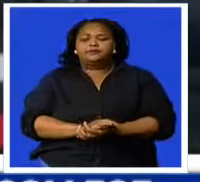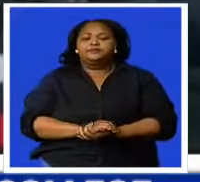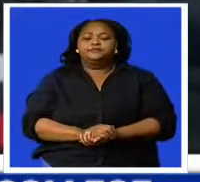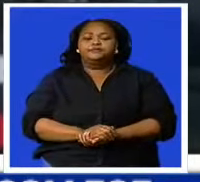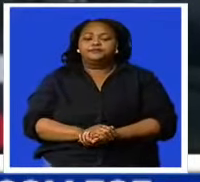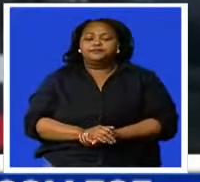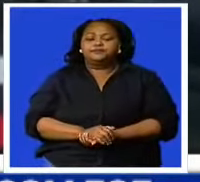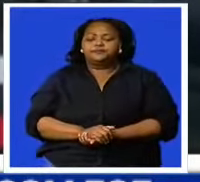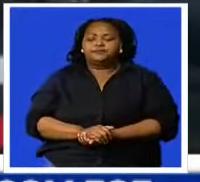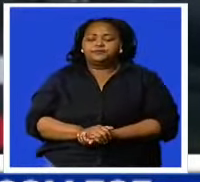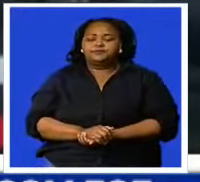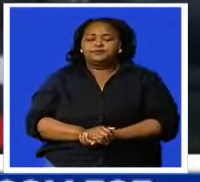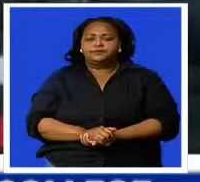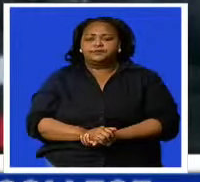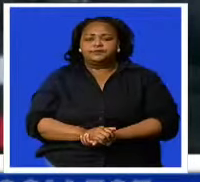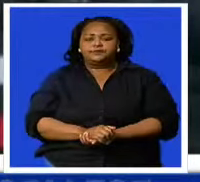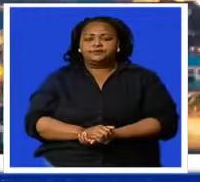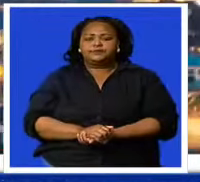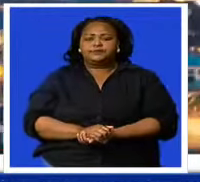siseNgwane Teachers Training College.